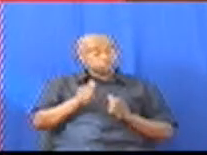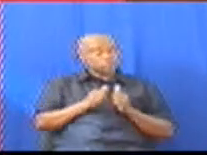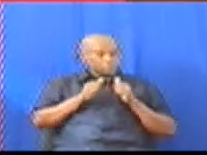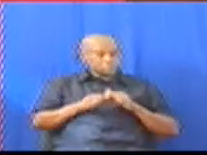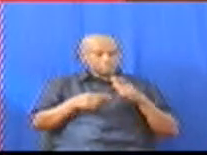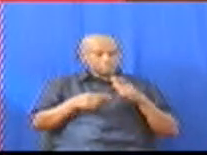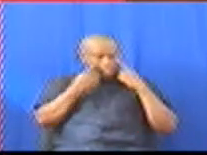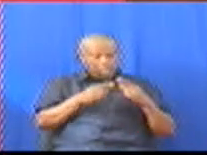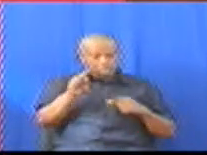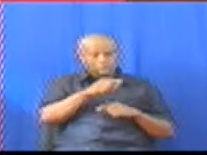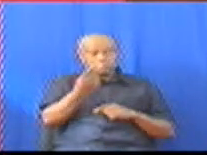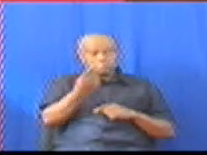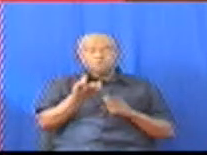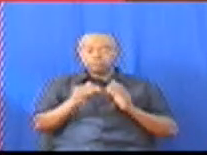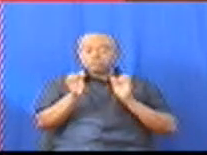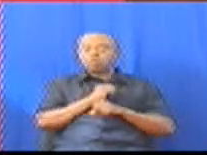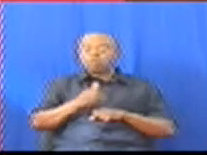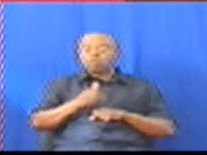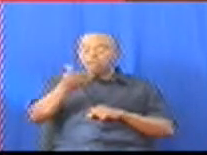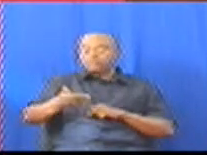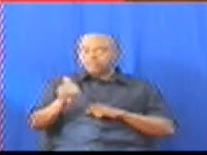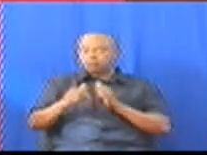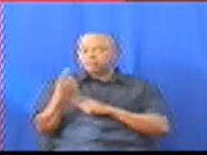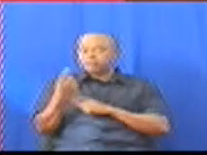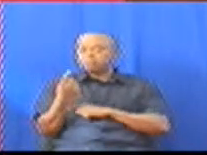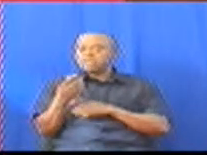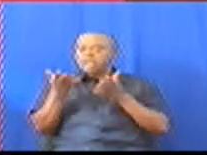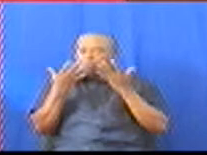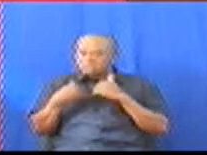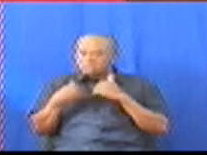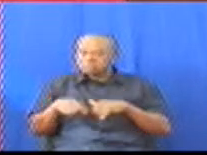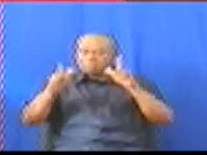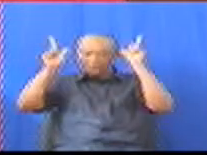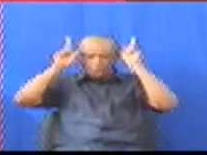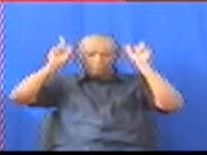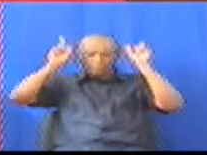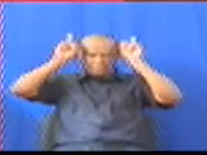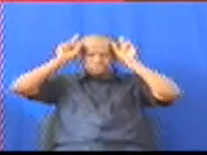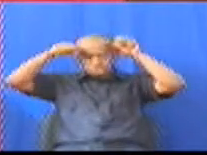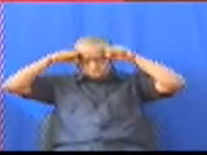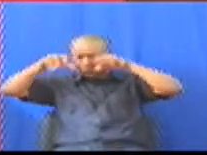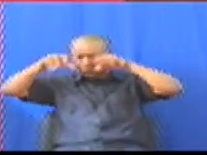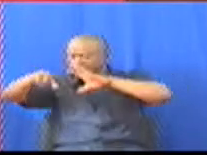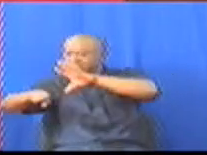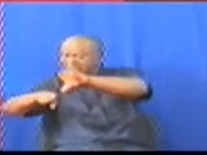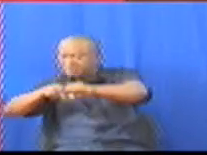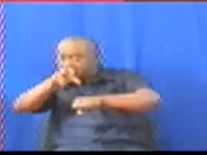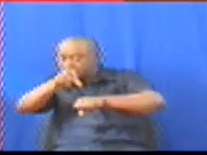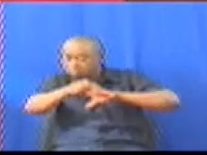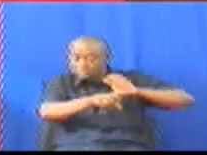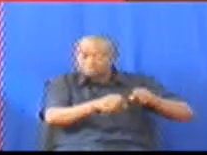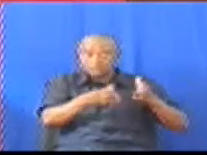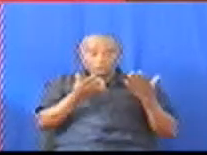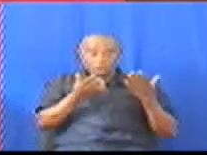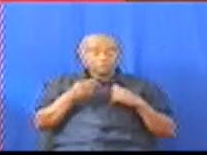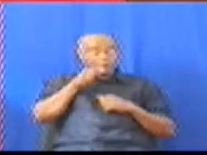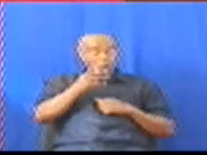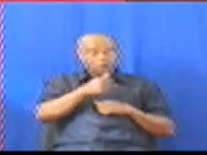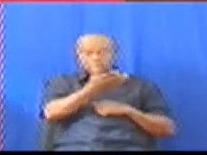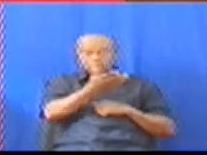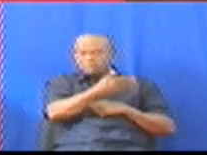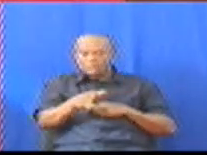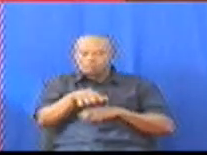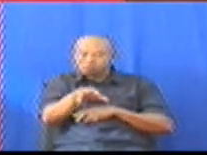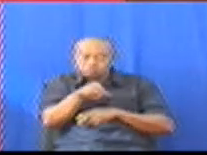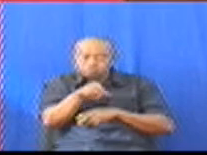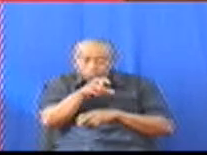ili kuokoa vijiji 11 vinavyoteseka na kukamata mifugo na kwenda kunyesha ng'ombe maji, na kukamata wakienda kuchota maji, na kukamata